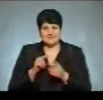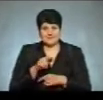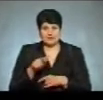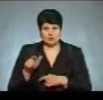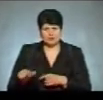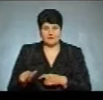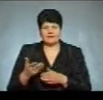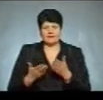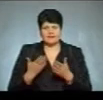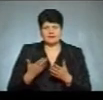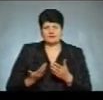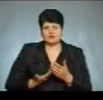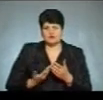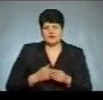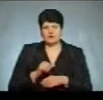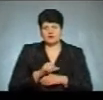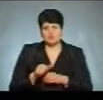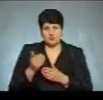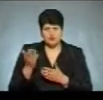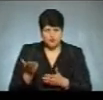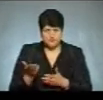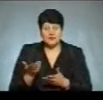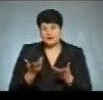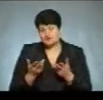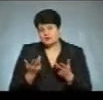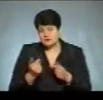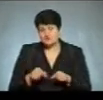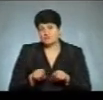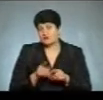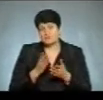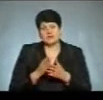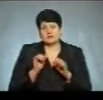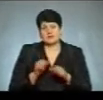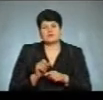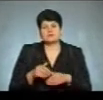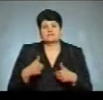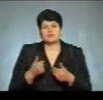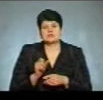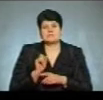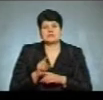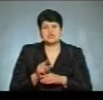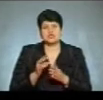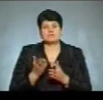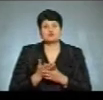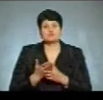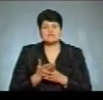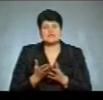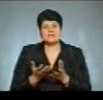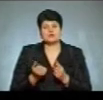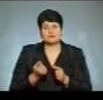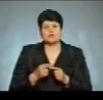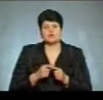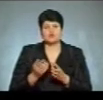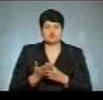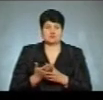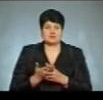які проживають за кордоном. Якщо так, то ви маєте право звернутися за призначенням субсидії і отримати цю